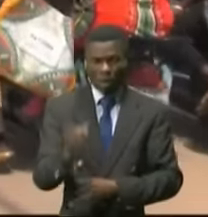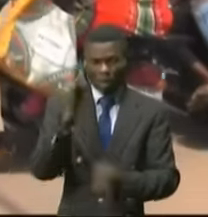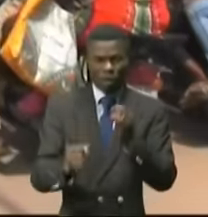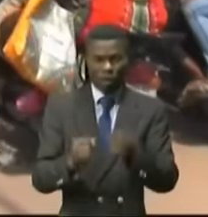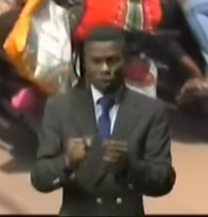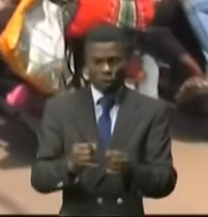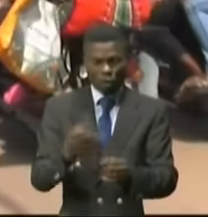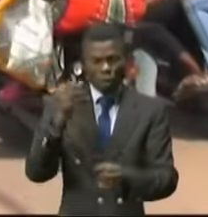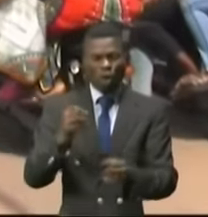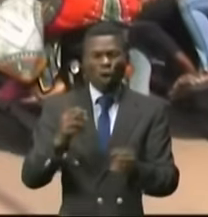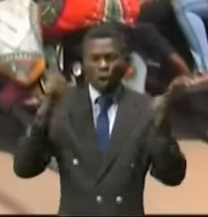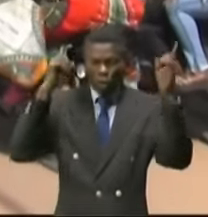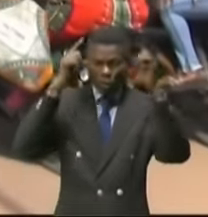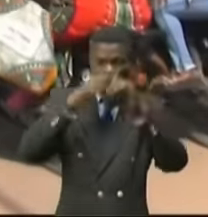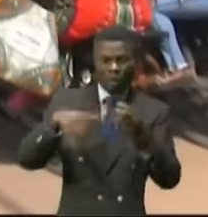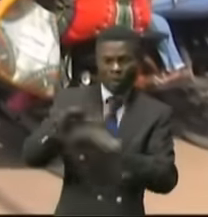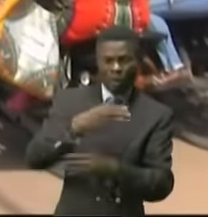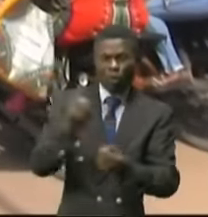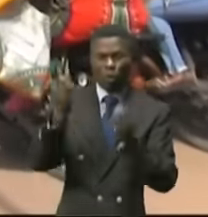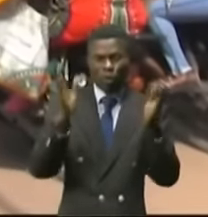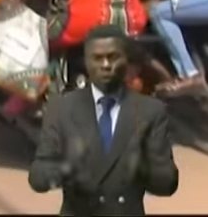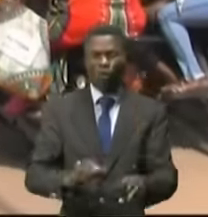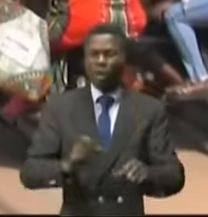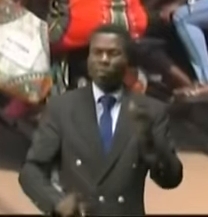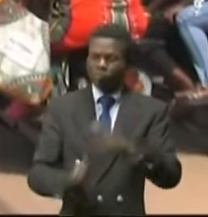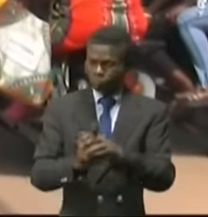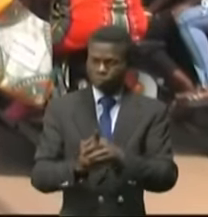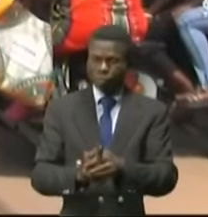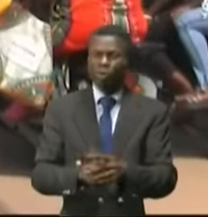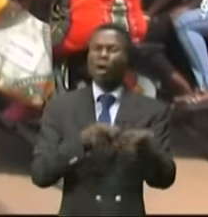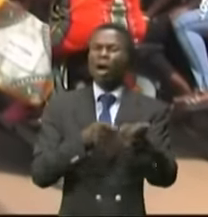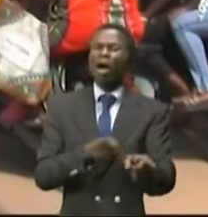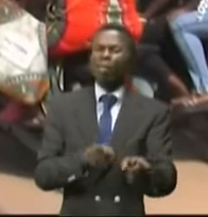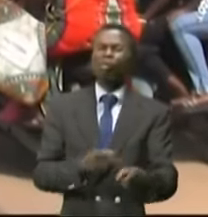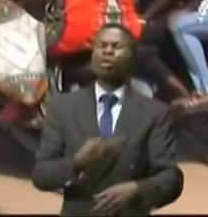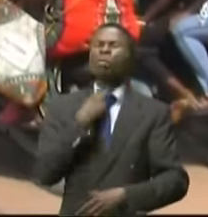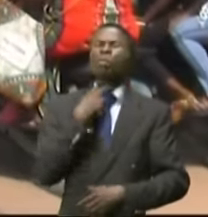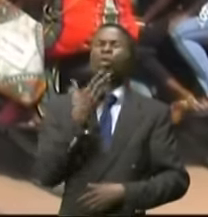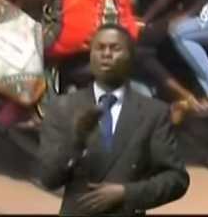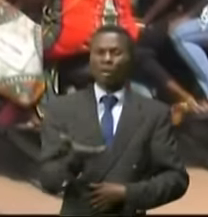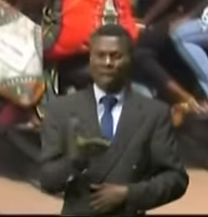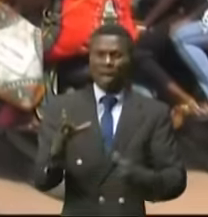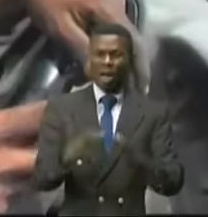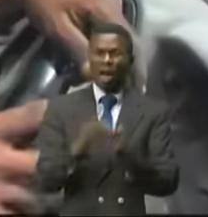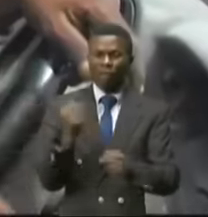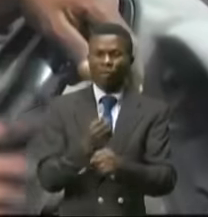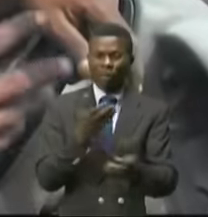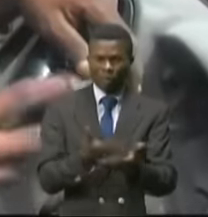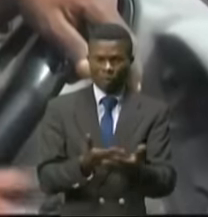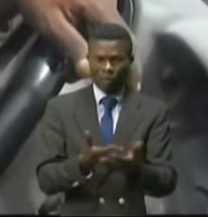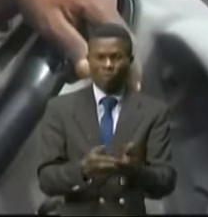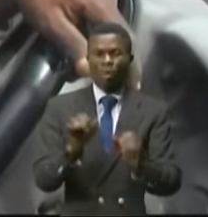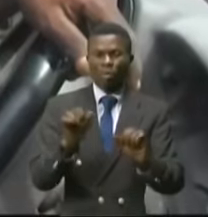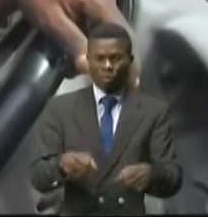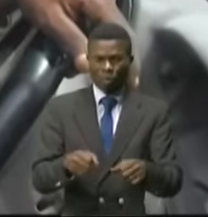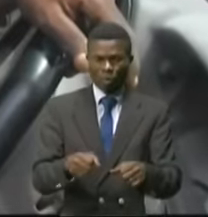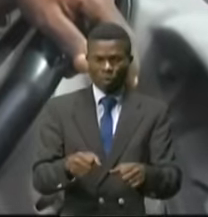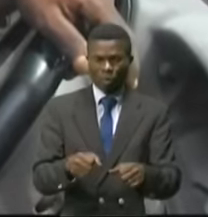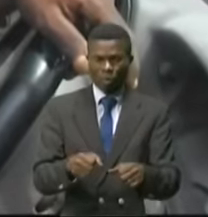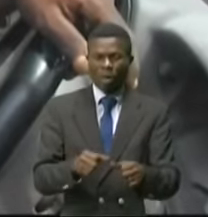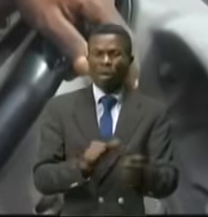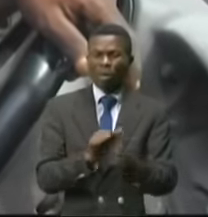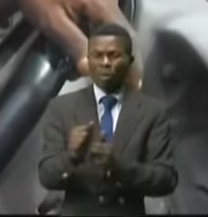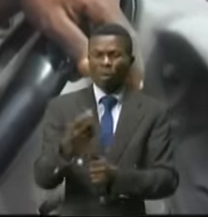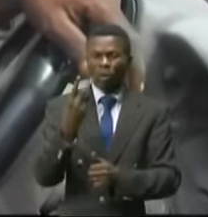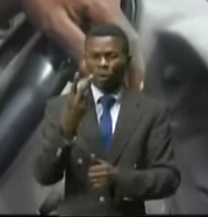petite incompréhension des chauffeurs peut provoquer un bouchon. Avec ces travaux, on peut même faire 2